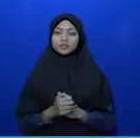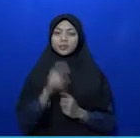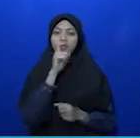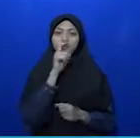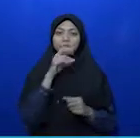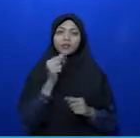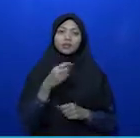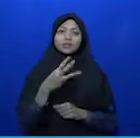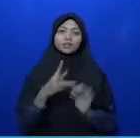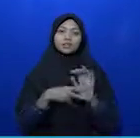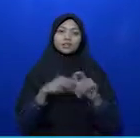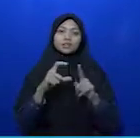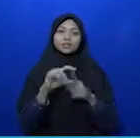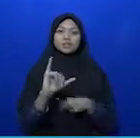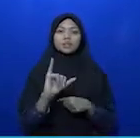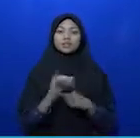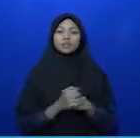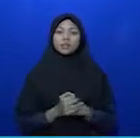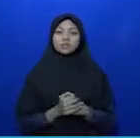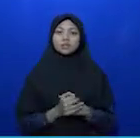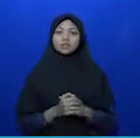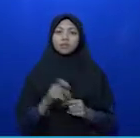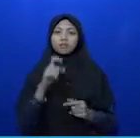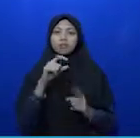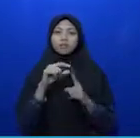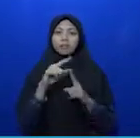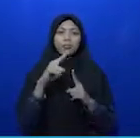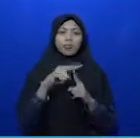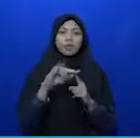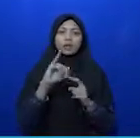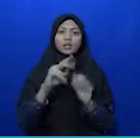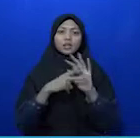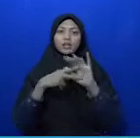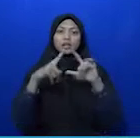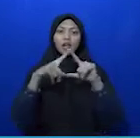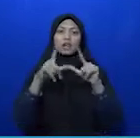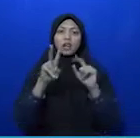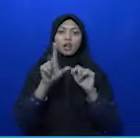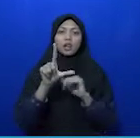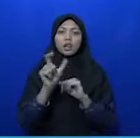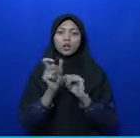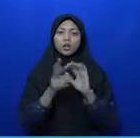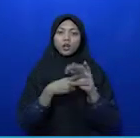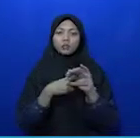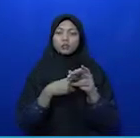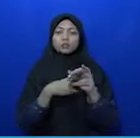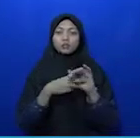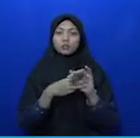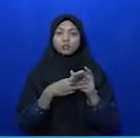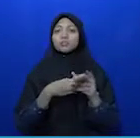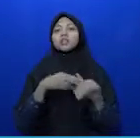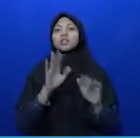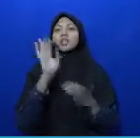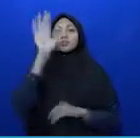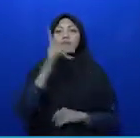Randy untuk menjelaskan dari sisi Inalum apa yang sudah dilakukan dan kedepannya ini apa yang akan dilakukan